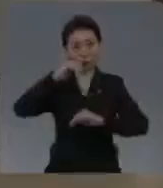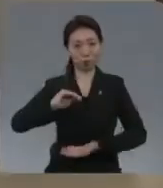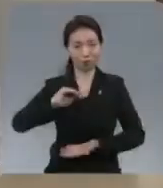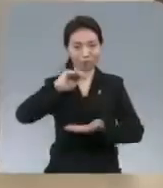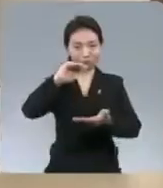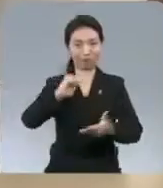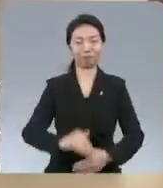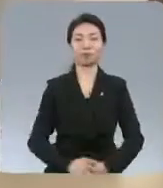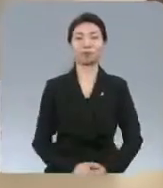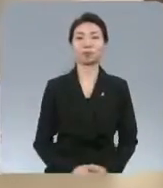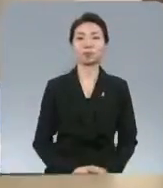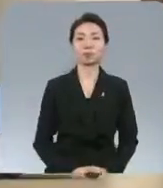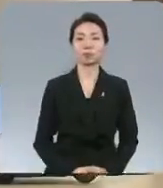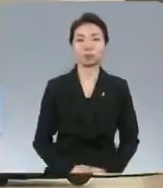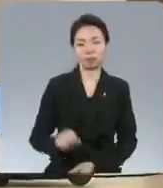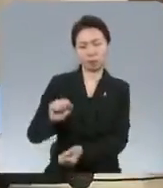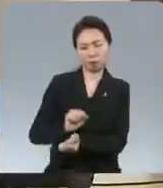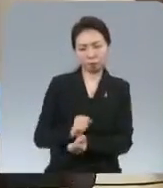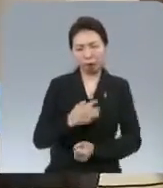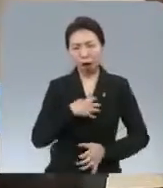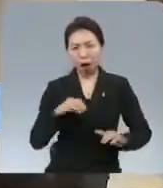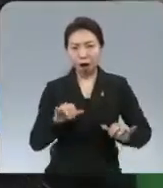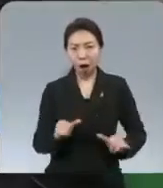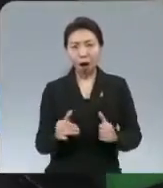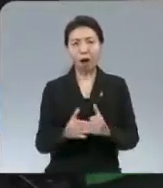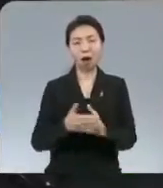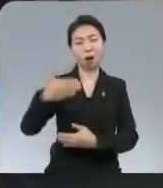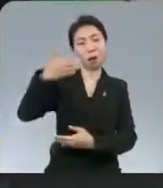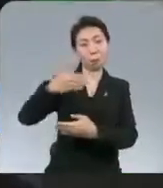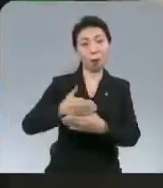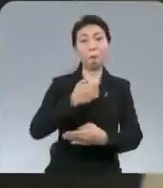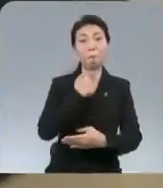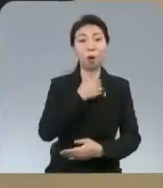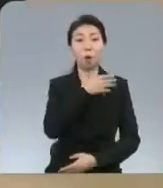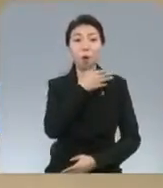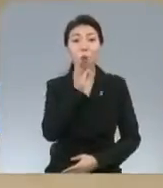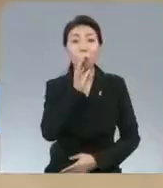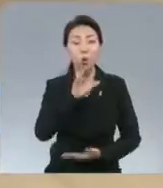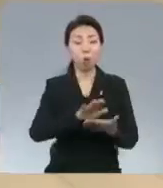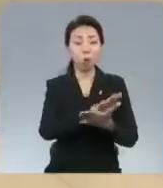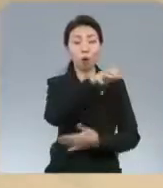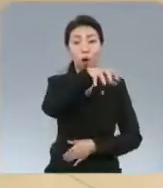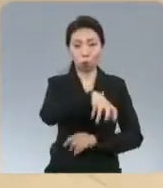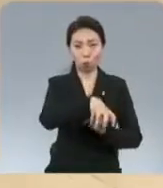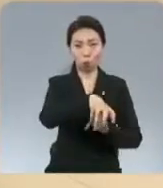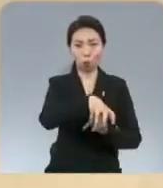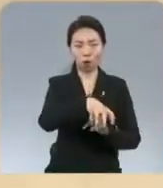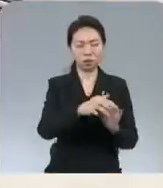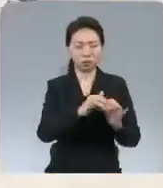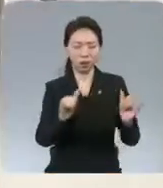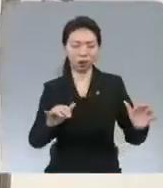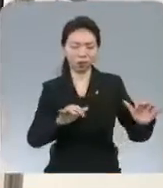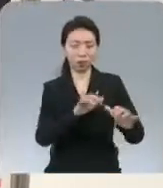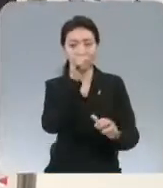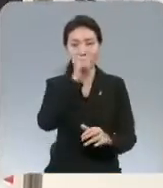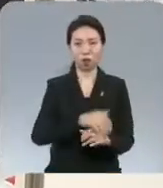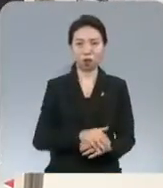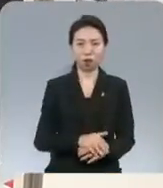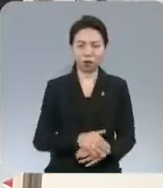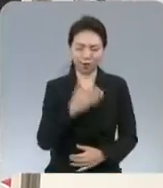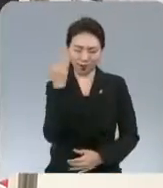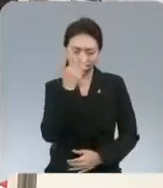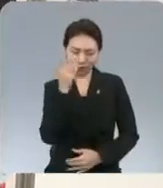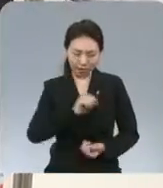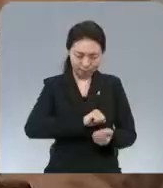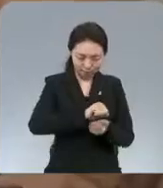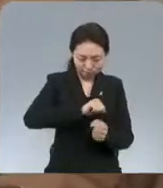từ trước cô Hàn Quốc thông báo từ ngày 25 tháng 4 cấp độ bệnh truyền nhiễm đối với cuộc vi 19 sẽ được điều chỉnh từ cấp một mức cao